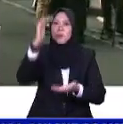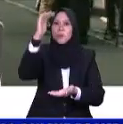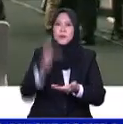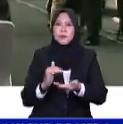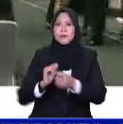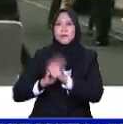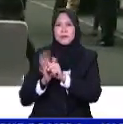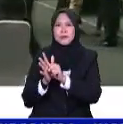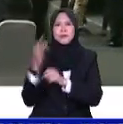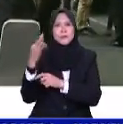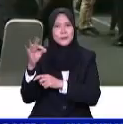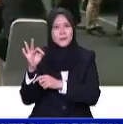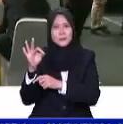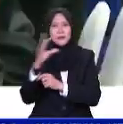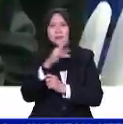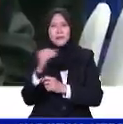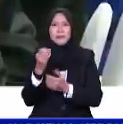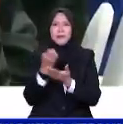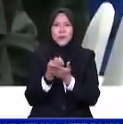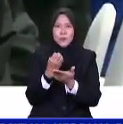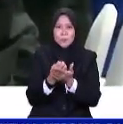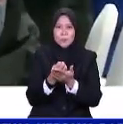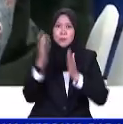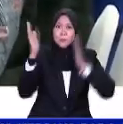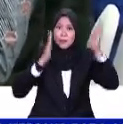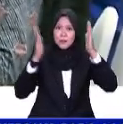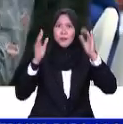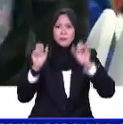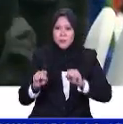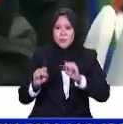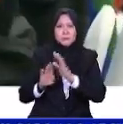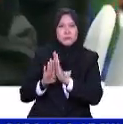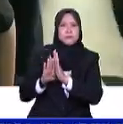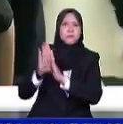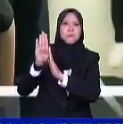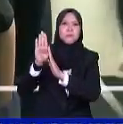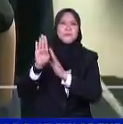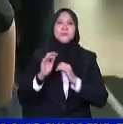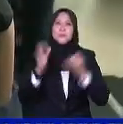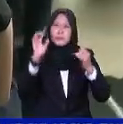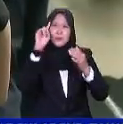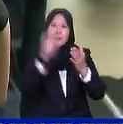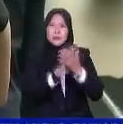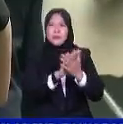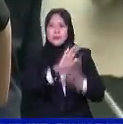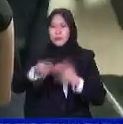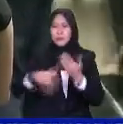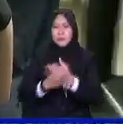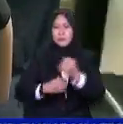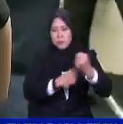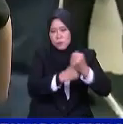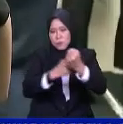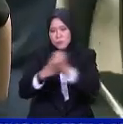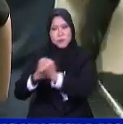kes COVID-19 dan ekonomi negara boleh meningkat. Kerajaan yakin dengan sokongan semua pihak,